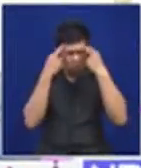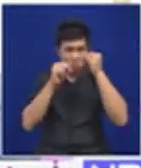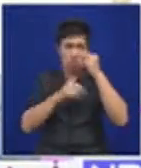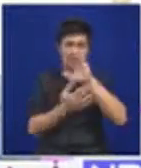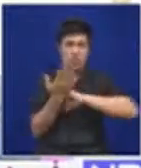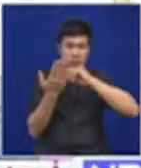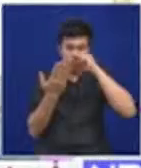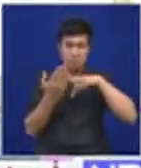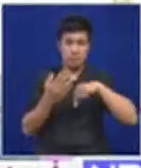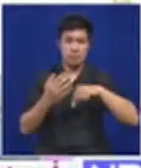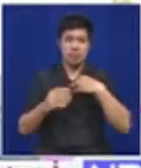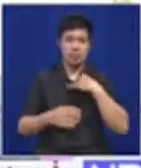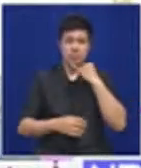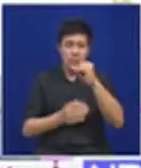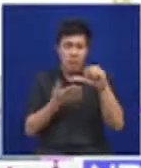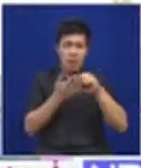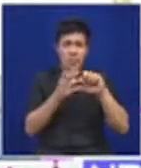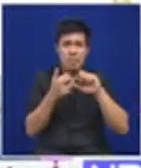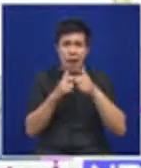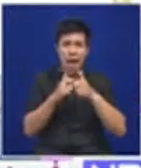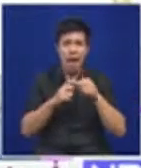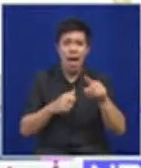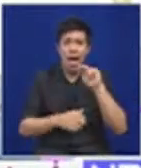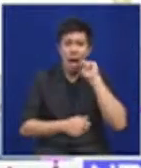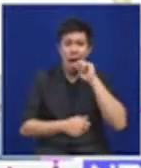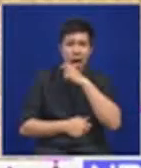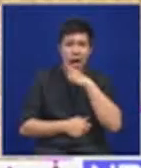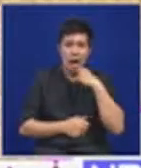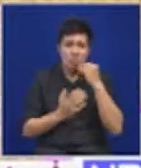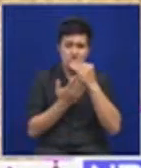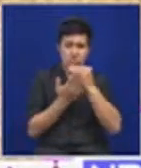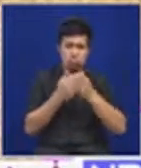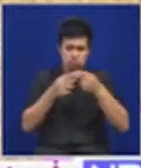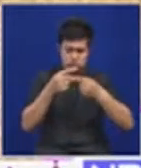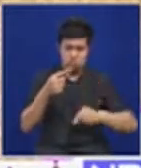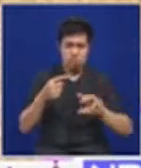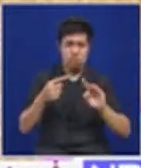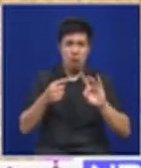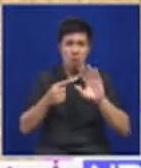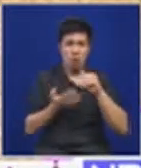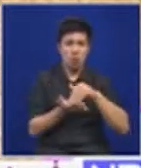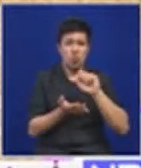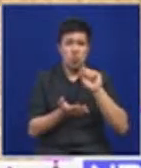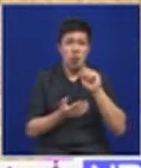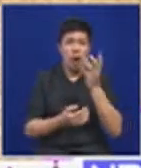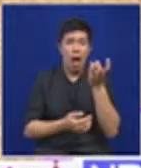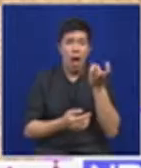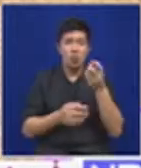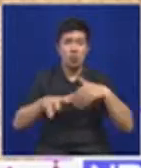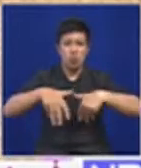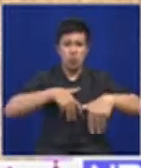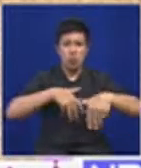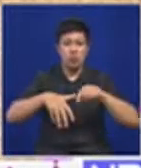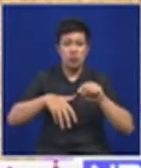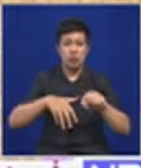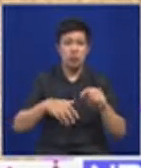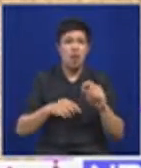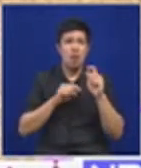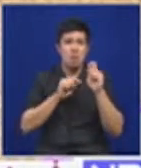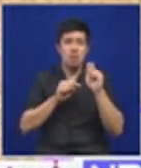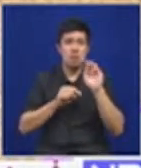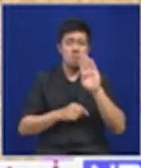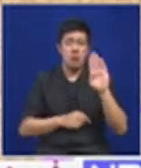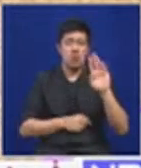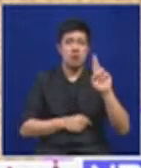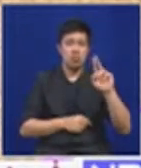ดยจะตรวจเยี่ยมการแก้ไขปัญหาภัยแล้งตามมาตรการ8ข้อของรัฐบาลที่ศูนย์ข้าวชุมชนตำบลบึงประทูอำเภอบรรพตพิสัยจังหวั